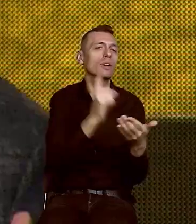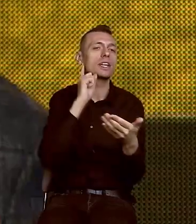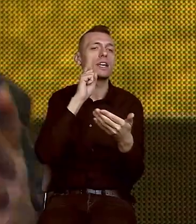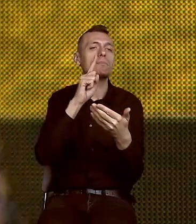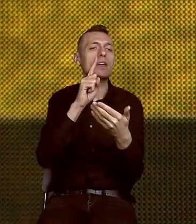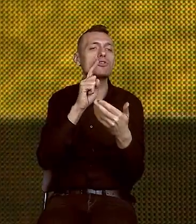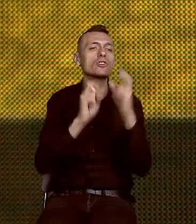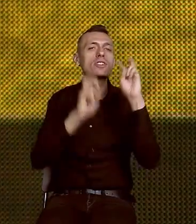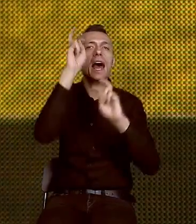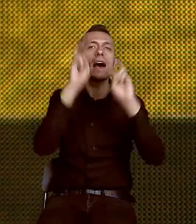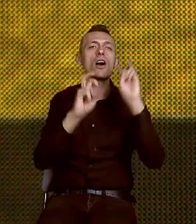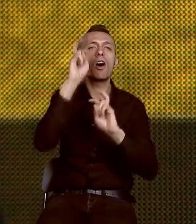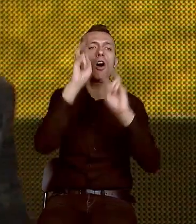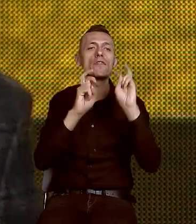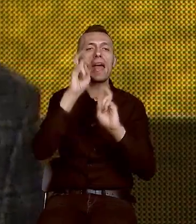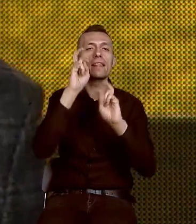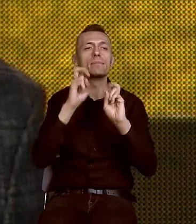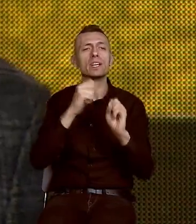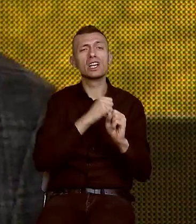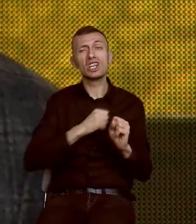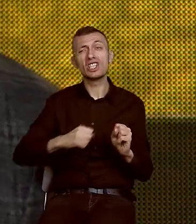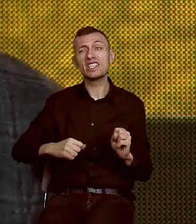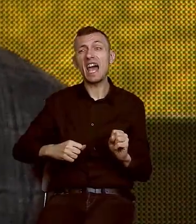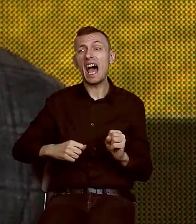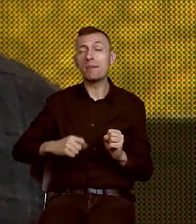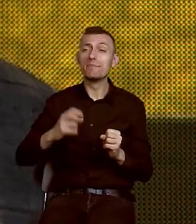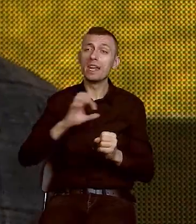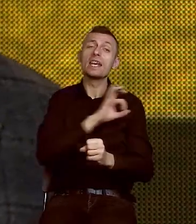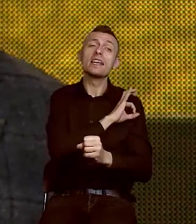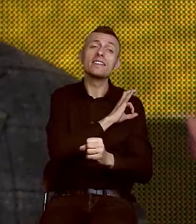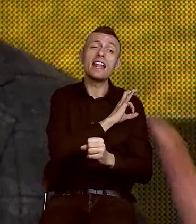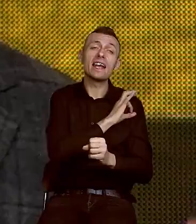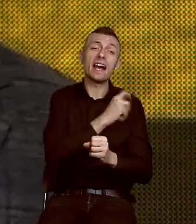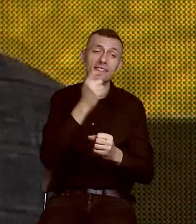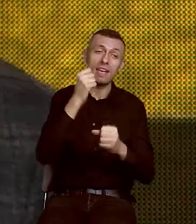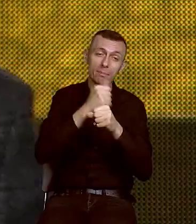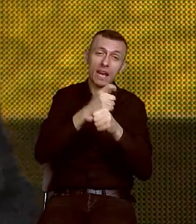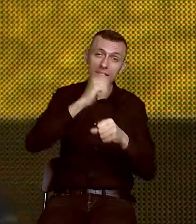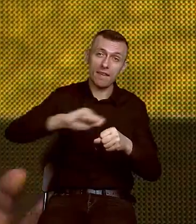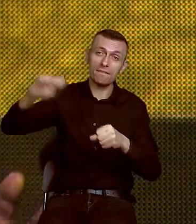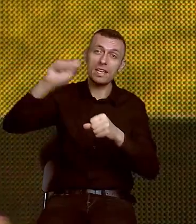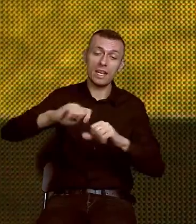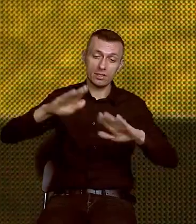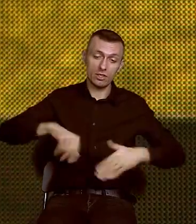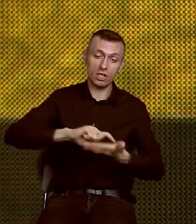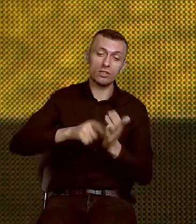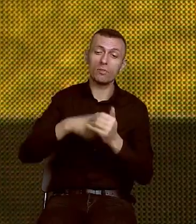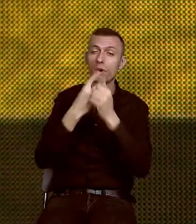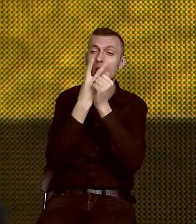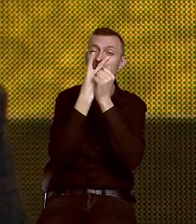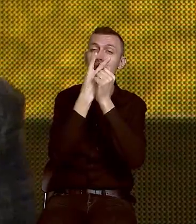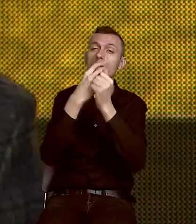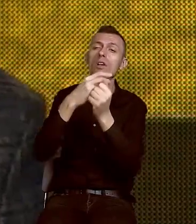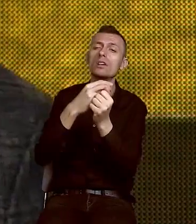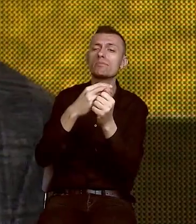na łóżku, włącza telewizor i widzi kanał. Program dla dorosłych. To samo dotyczy też kobiet. Mężczyzna wie, że nie ma nic